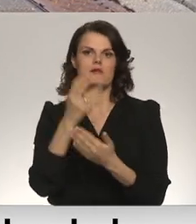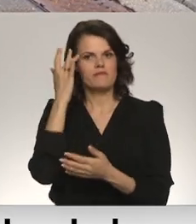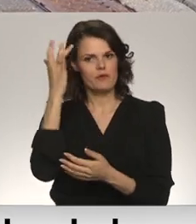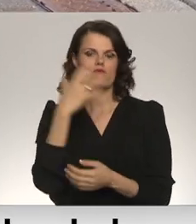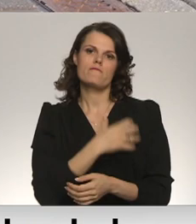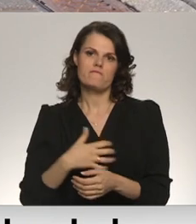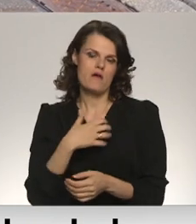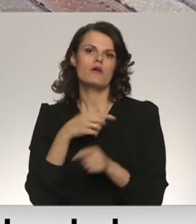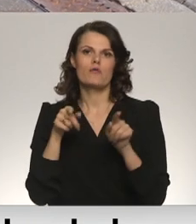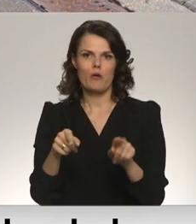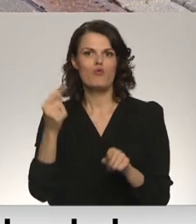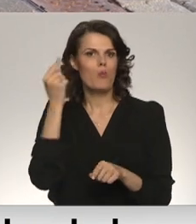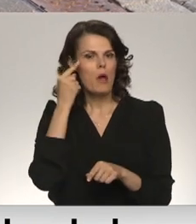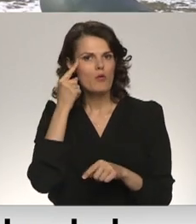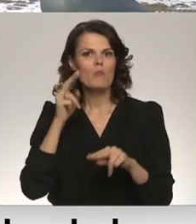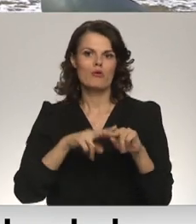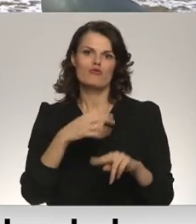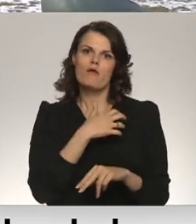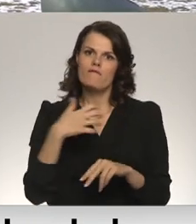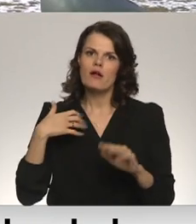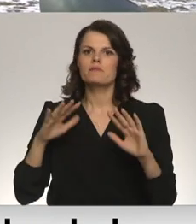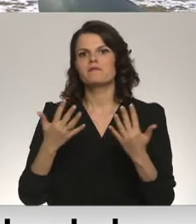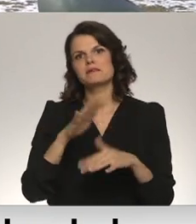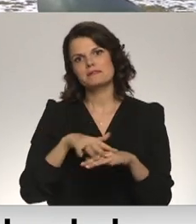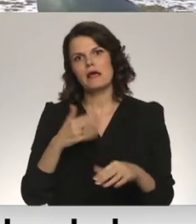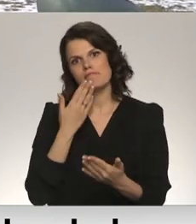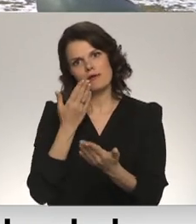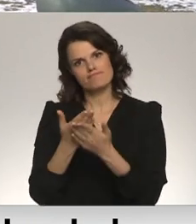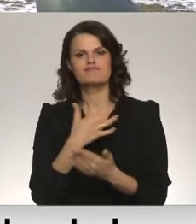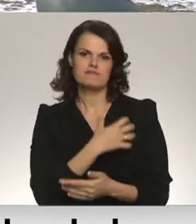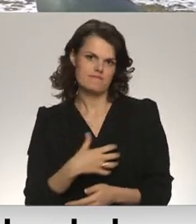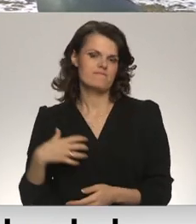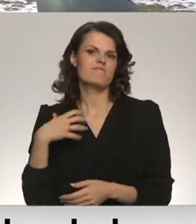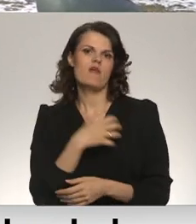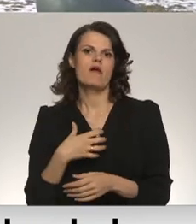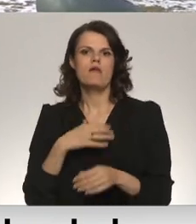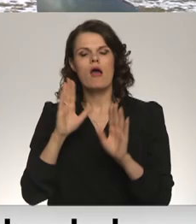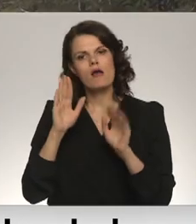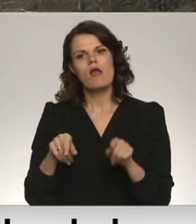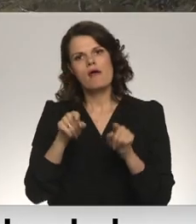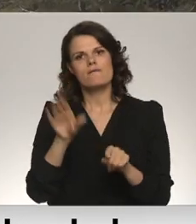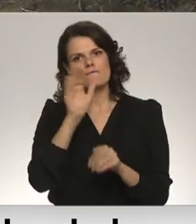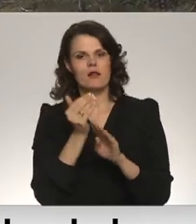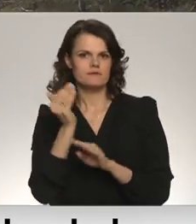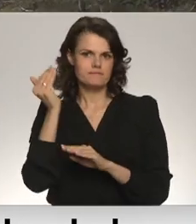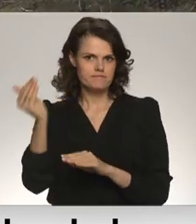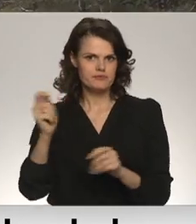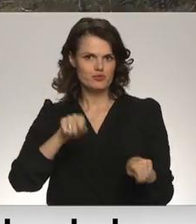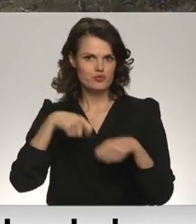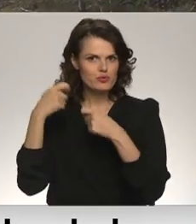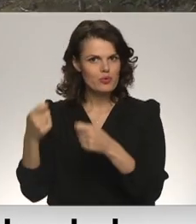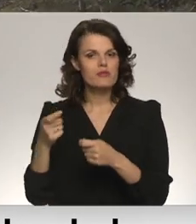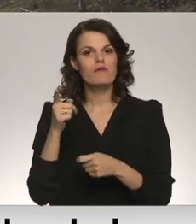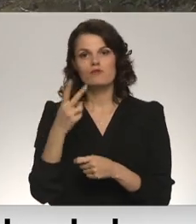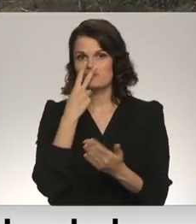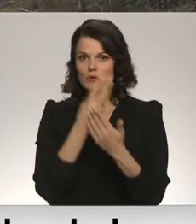vajadzētu un apsvērt, un valdībā vai nu saimā ar šādu iniciatīvu kādam būtu jāvēršās par nacionalizēšanu. Viņš arī pauž uzskatu, ka